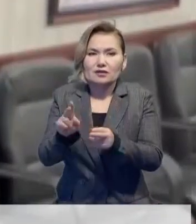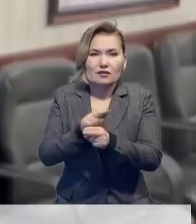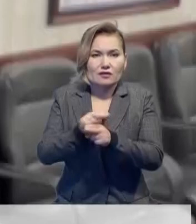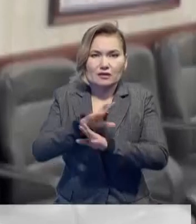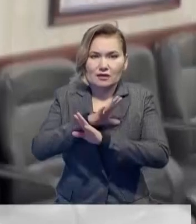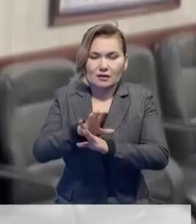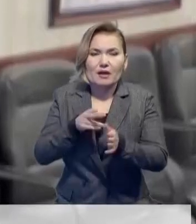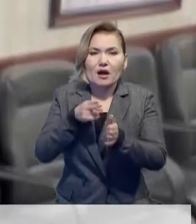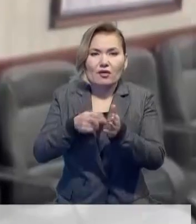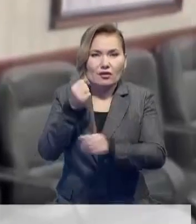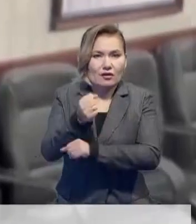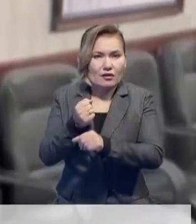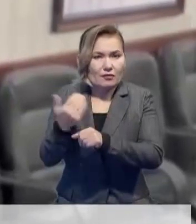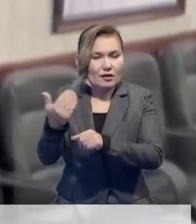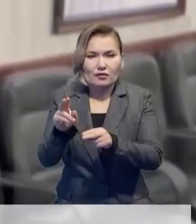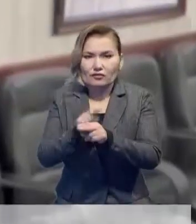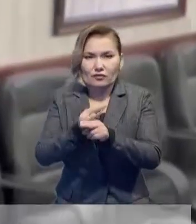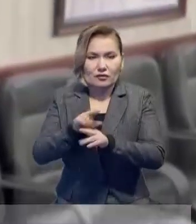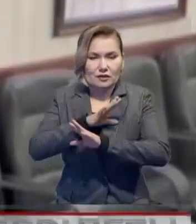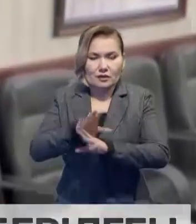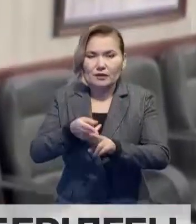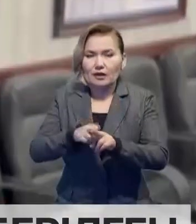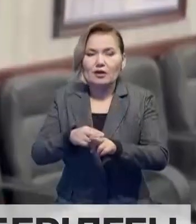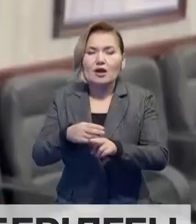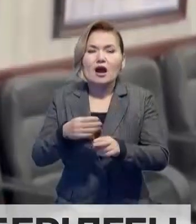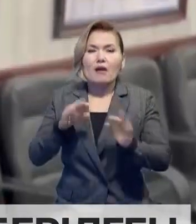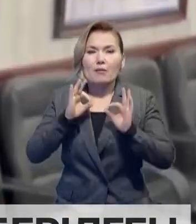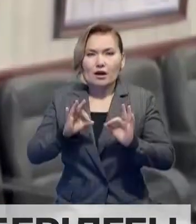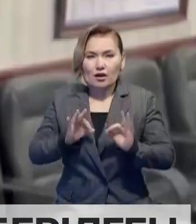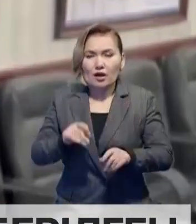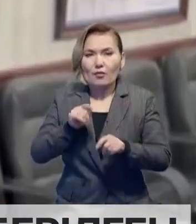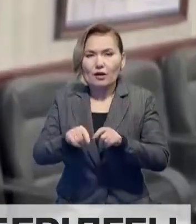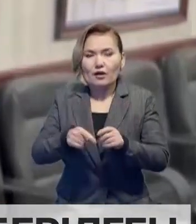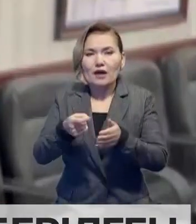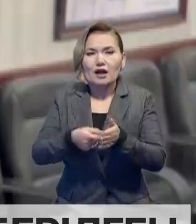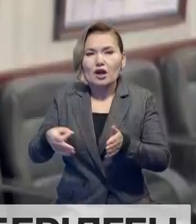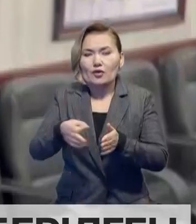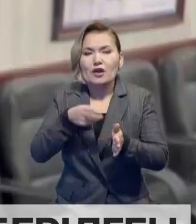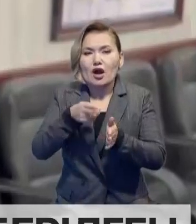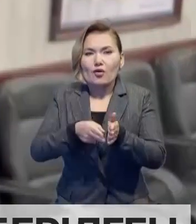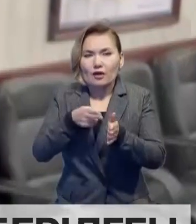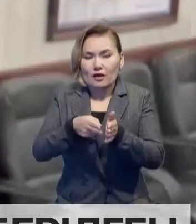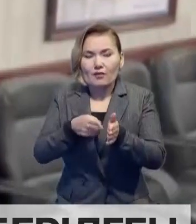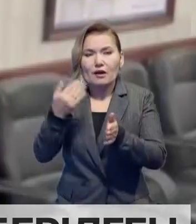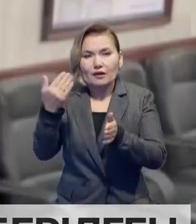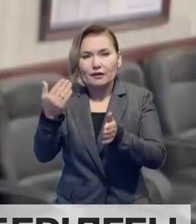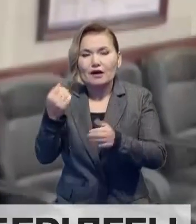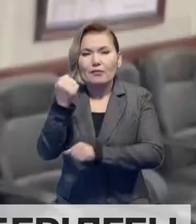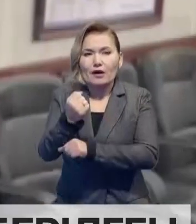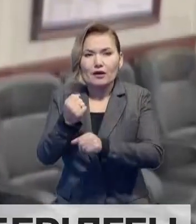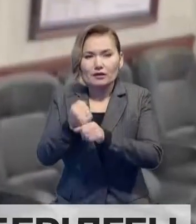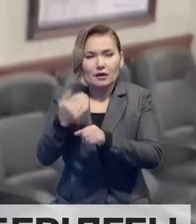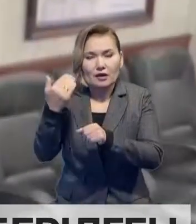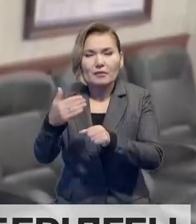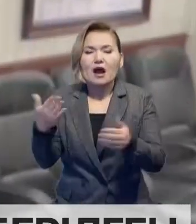көрсетті. Жалпы алғанда, өңірлік көлік прокуратурасы Қарағанды облысының теміржол саласы қызметкерлерінің